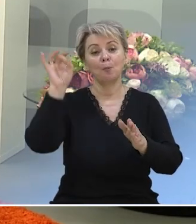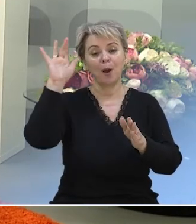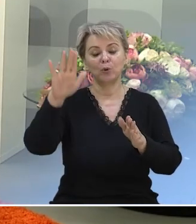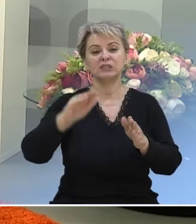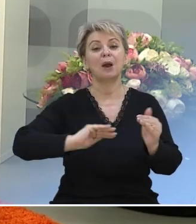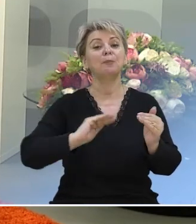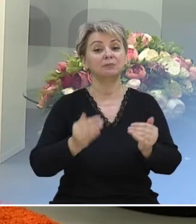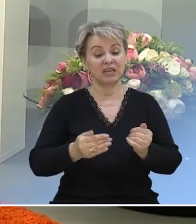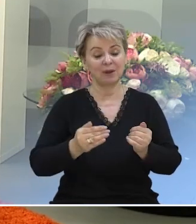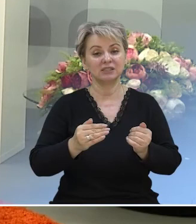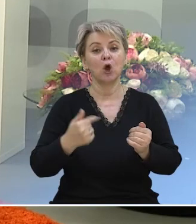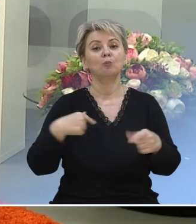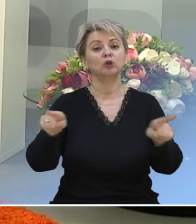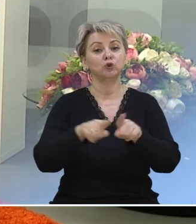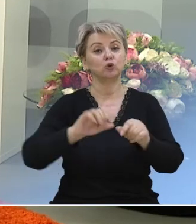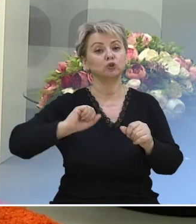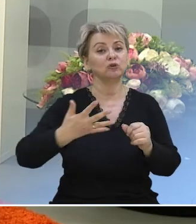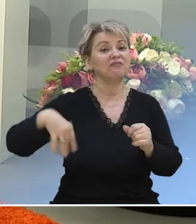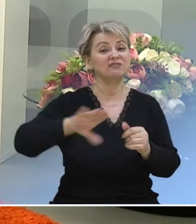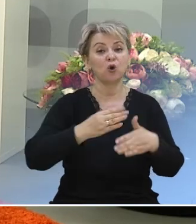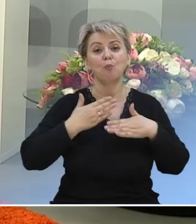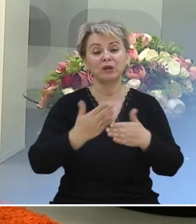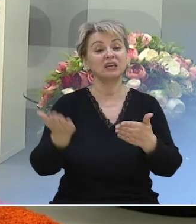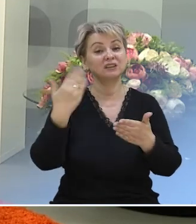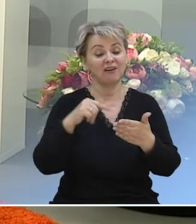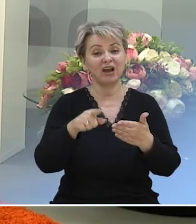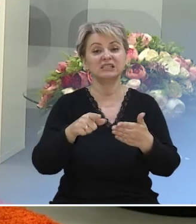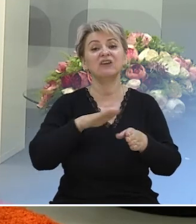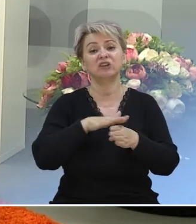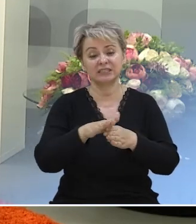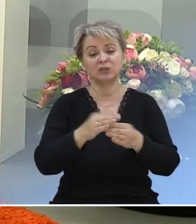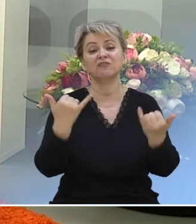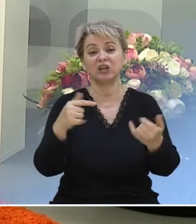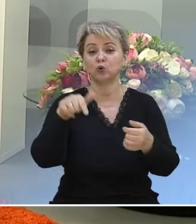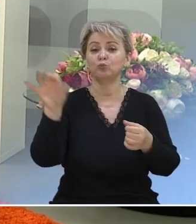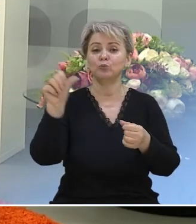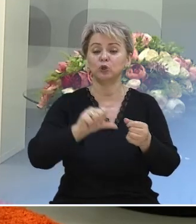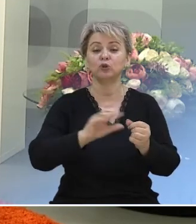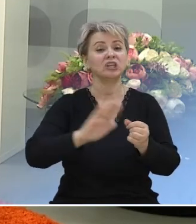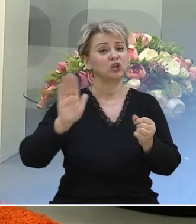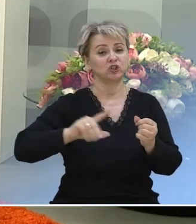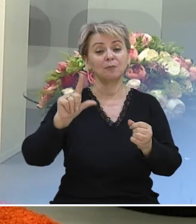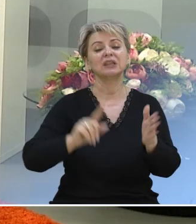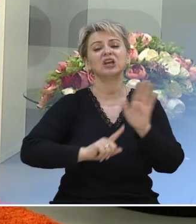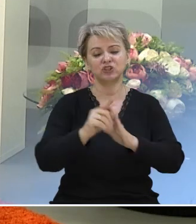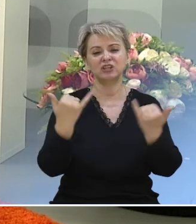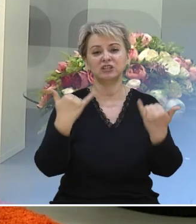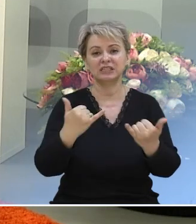проекта «Популяризация предпринимательства». Мы тоже вас, друзья, во всем поддержим. Давайте реализуйте себя вот прямо в эту минуту. Не ждите